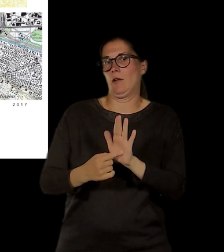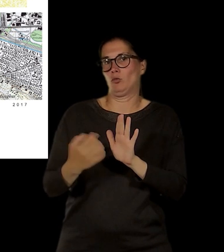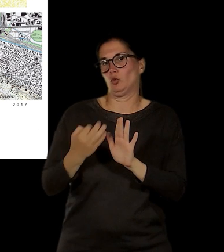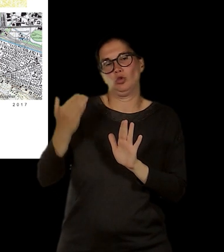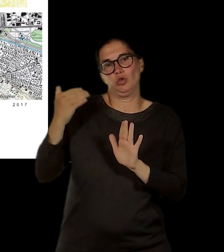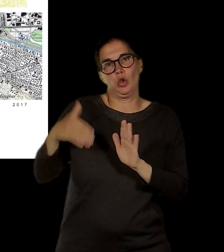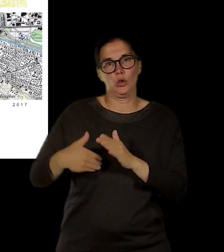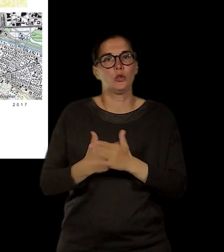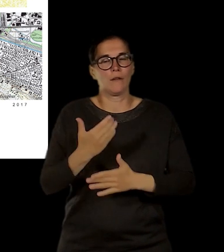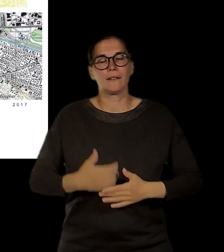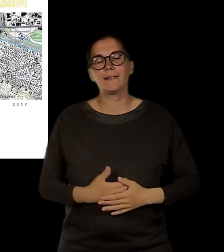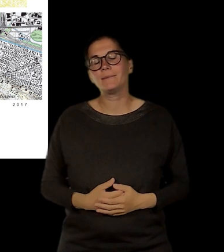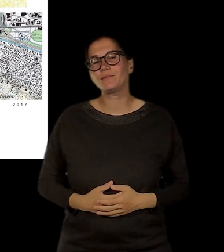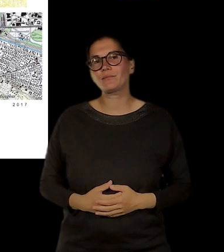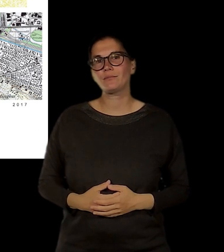máme